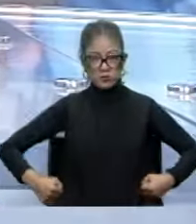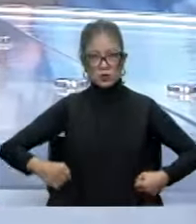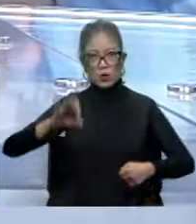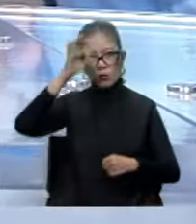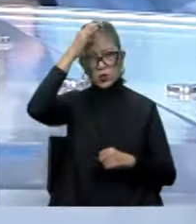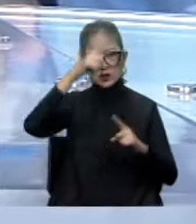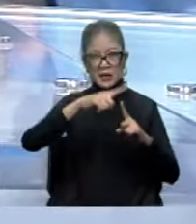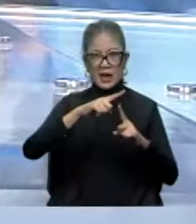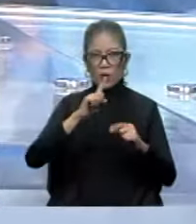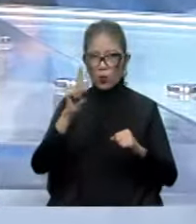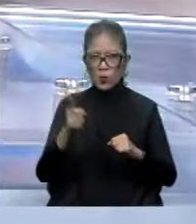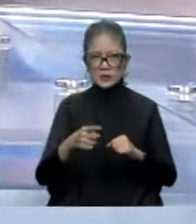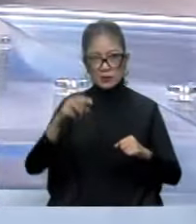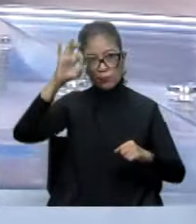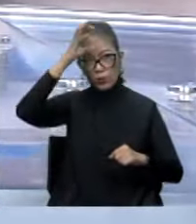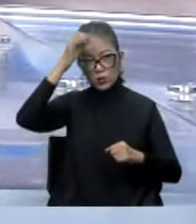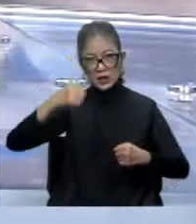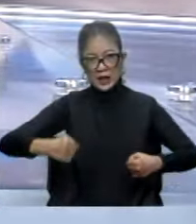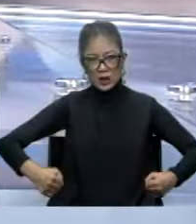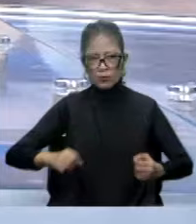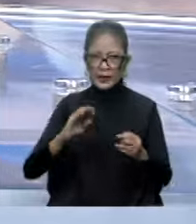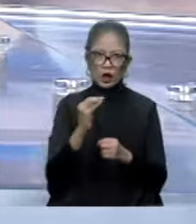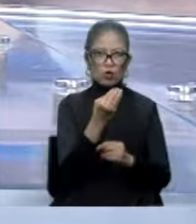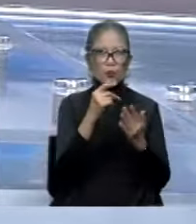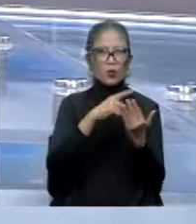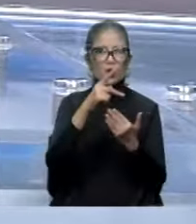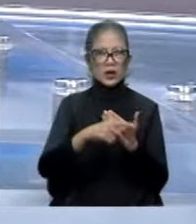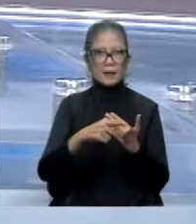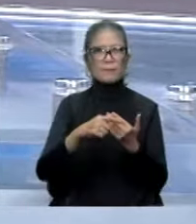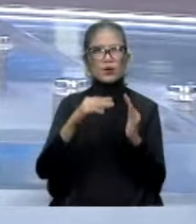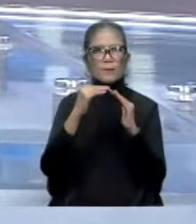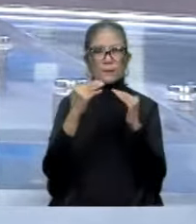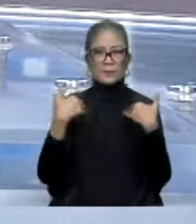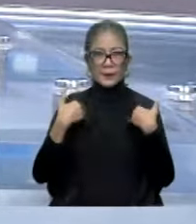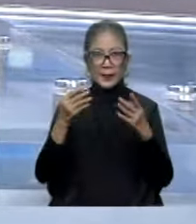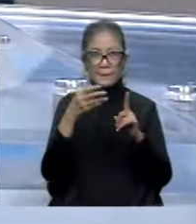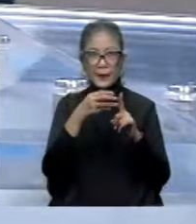para polisi gendut ini mengikuti program penurunan berat badan agar bertubuh atletis.